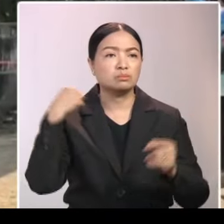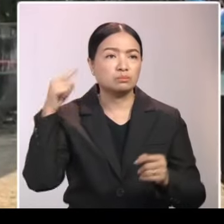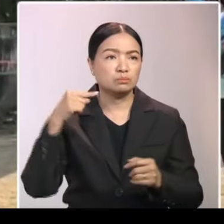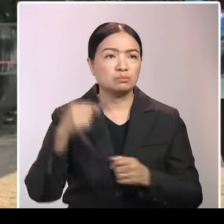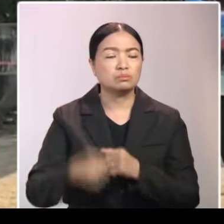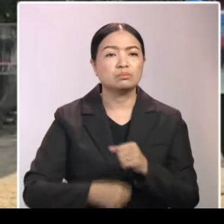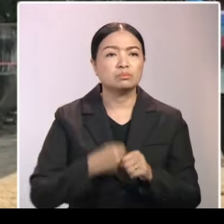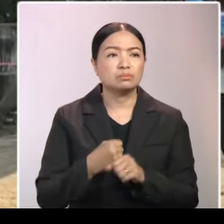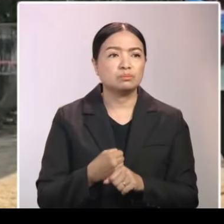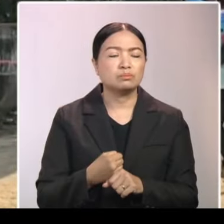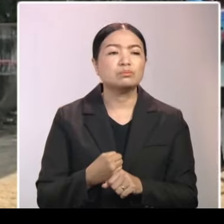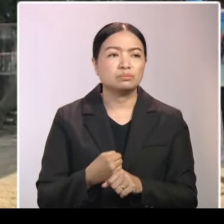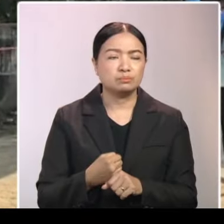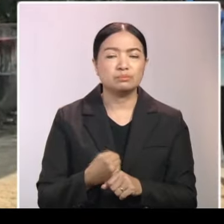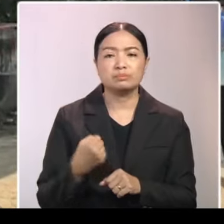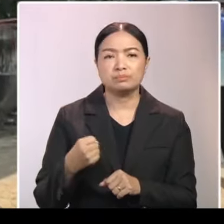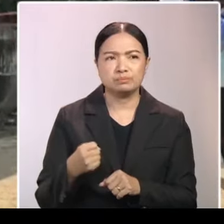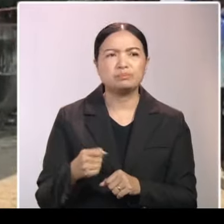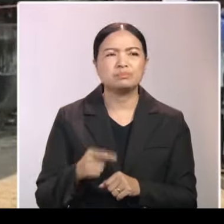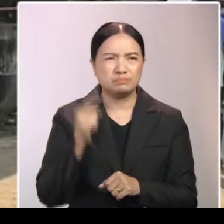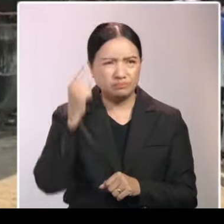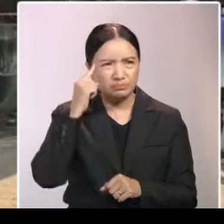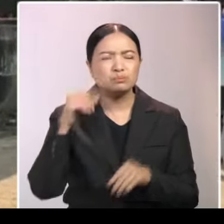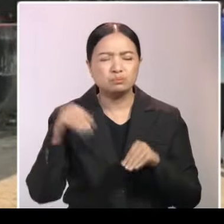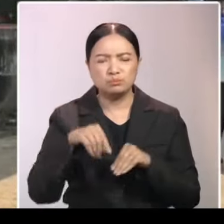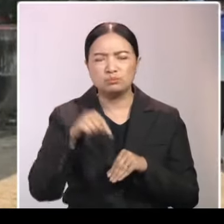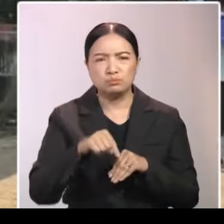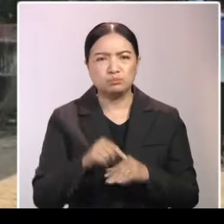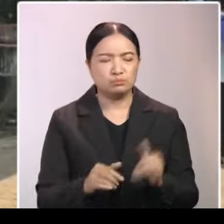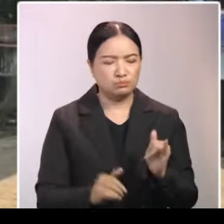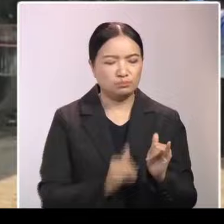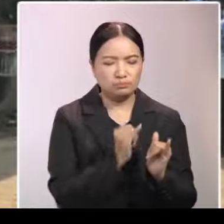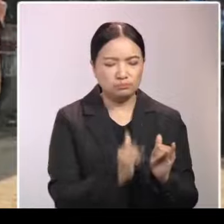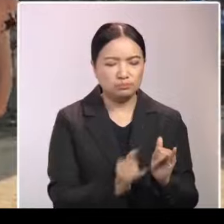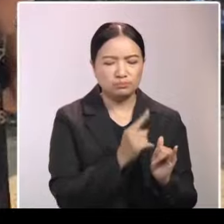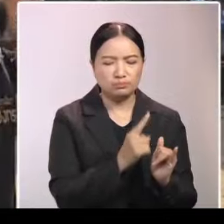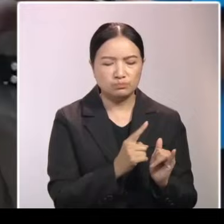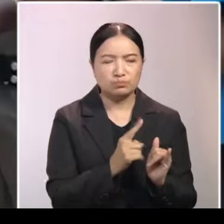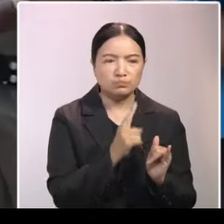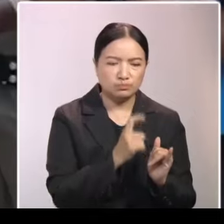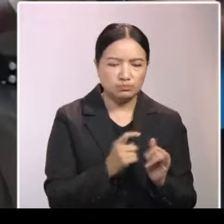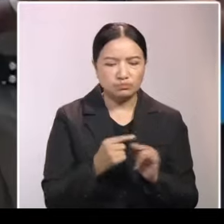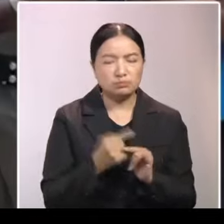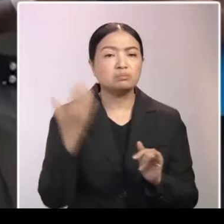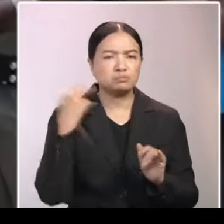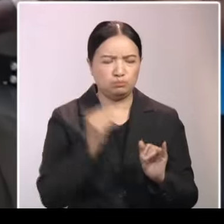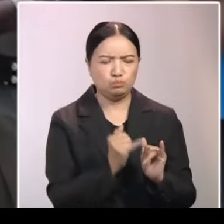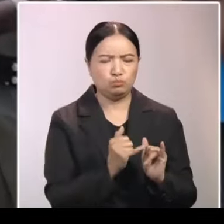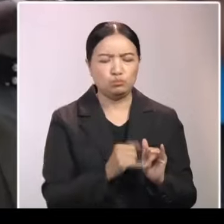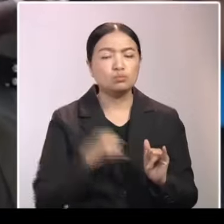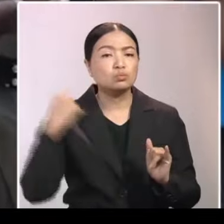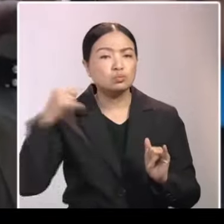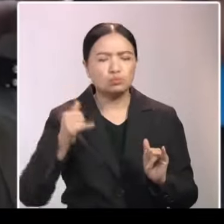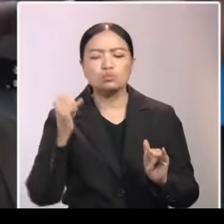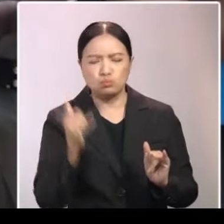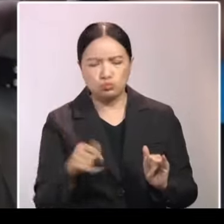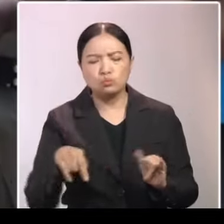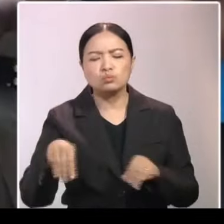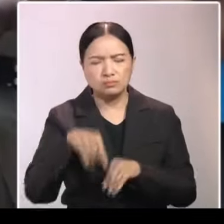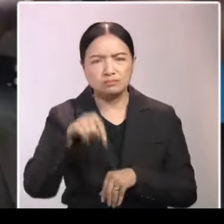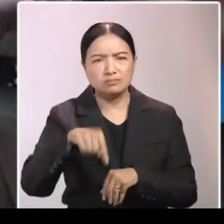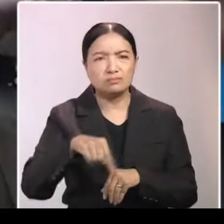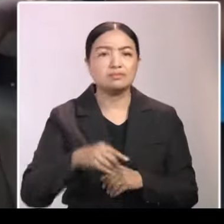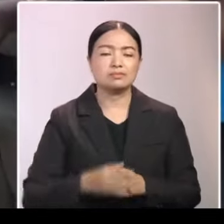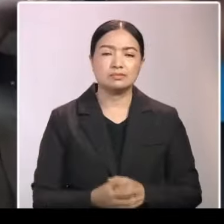น้องน่าจะติดอยู่ใกล้กับจุดที่พบคนได้รับบาดเจ็บและร่างผู้เสียชีวิตเมื่อวานนี้แต่ว่าอุปสรรคก็คือคือซากของบ้านที่มัน